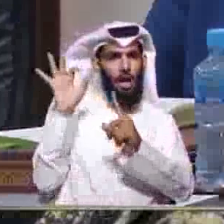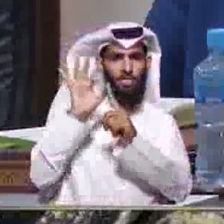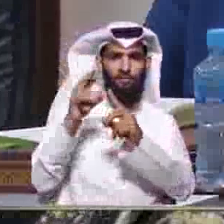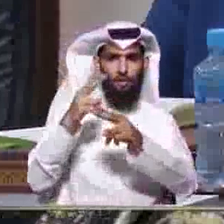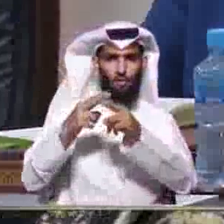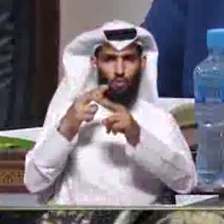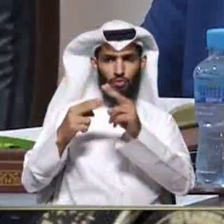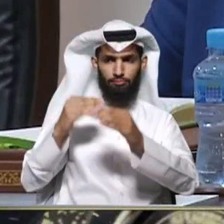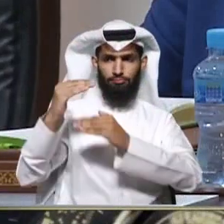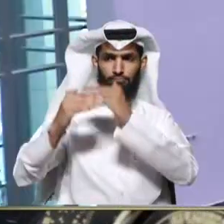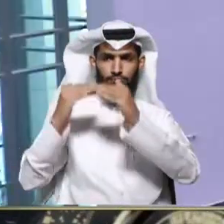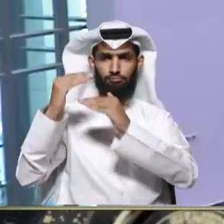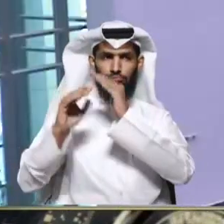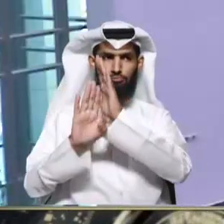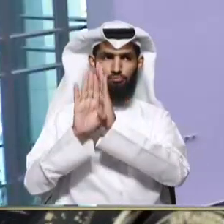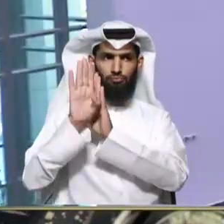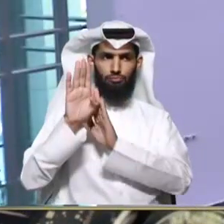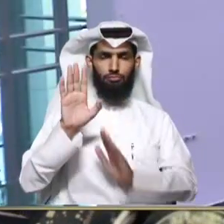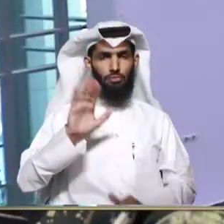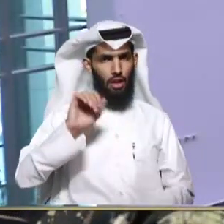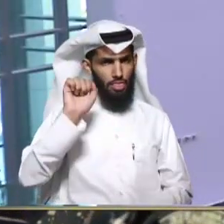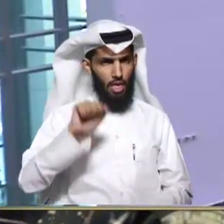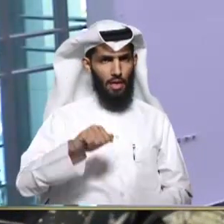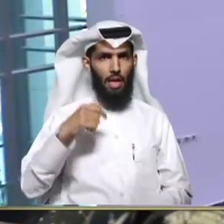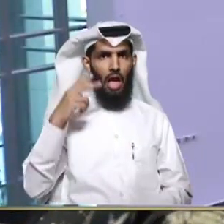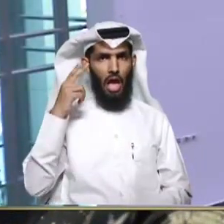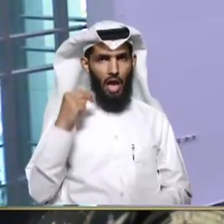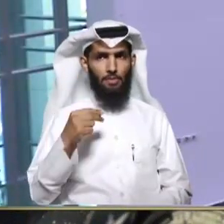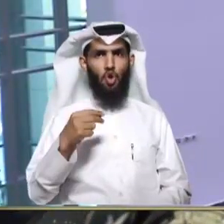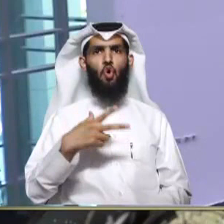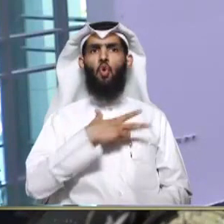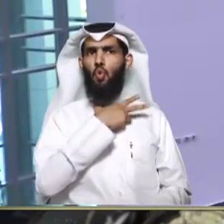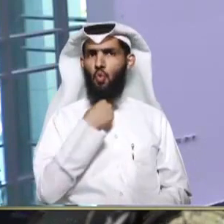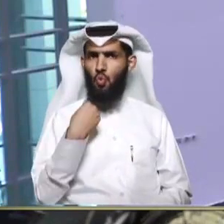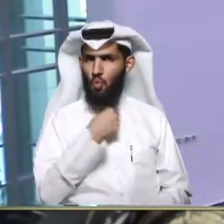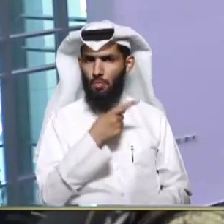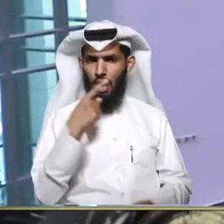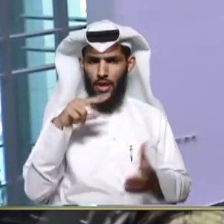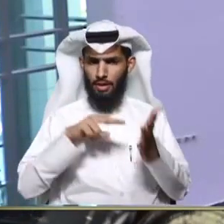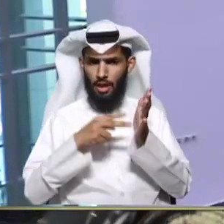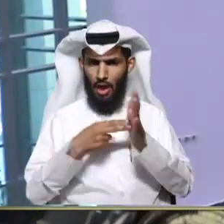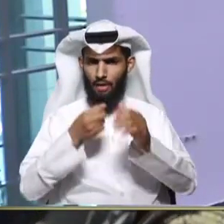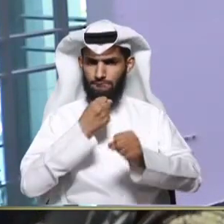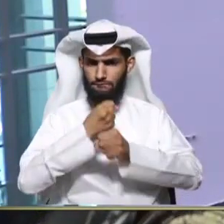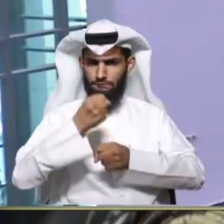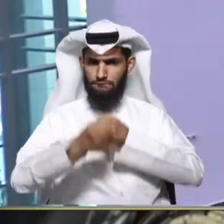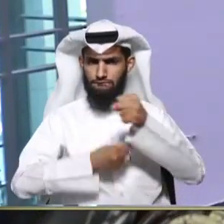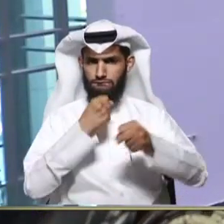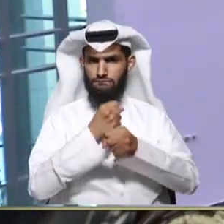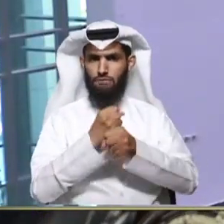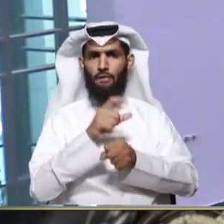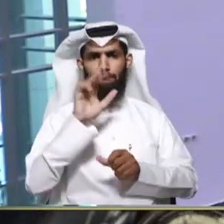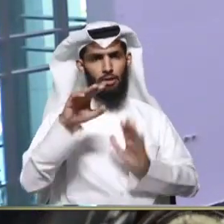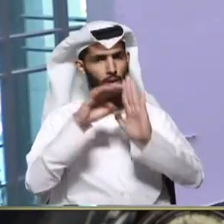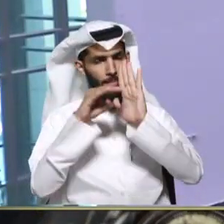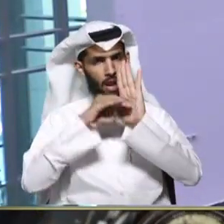في المؤشرات الدولية. اليوم حقيقة ركزنا على إدارة حكومية فاعلة، تحدثنا عن البرامج الموجودة